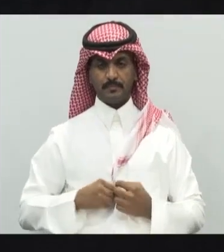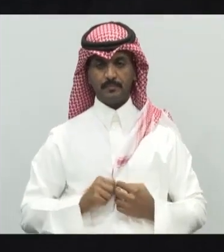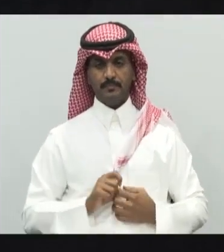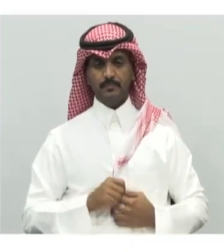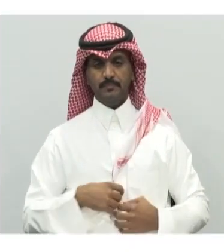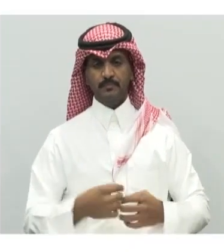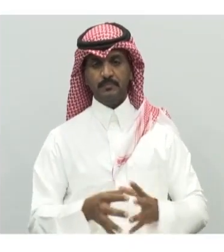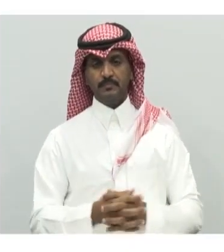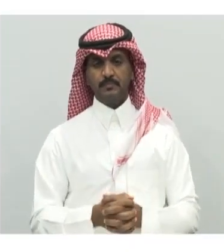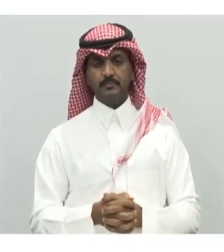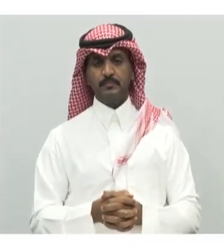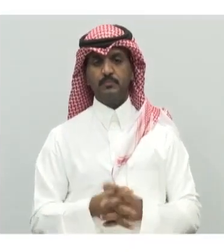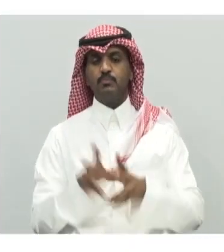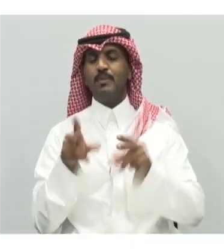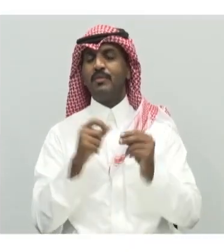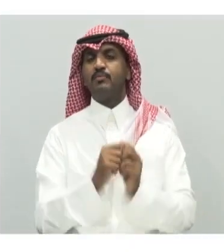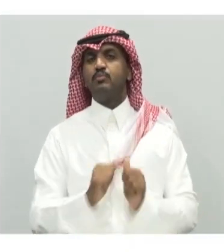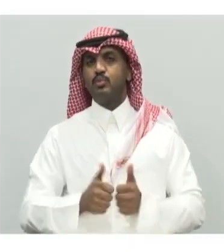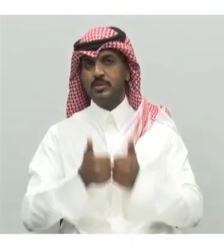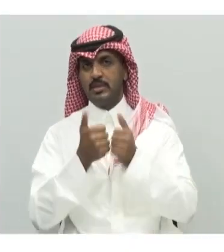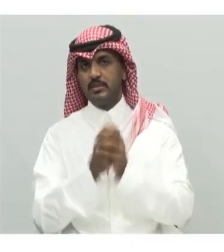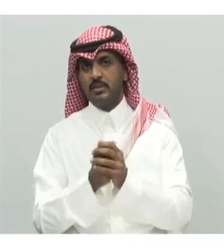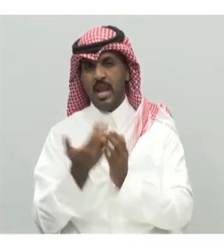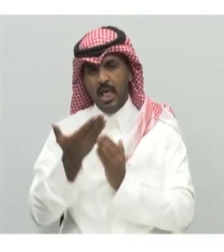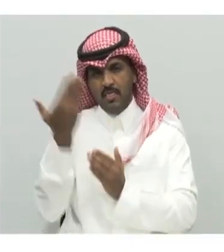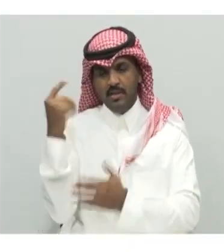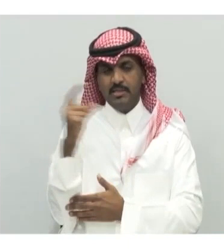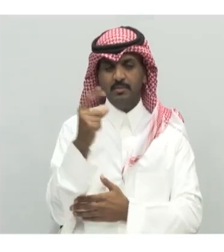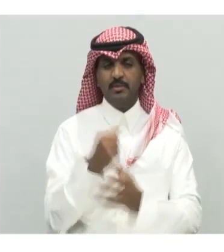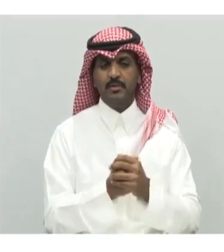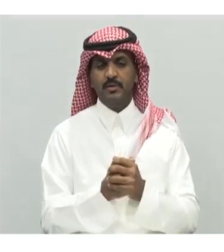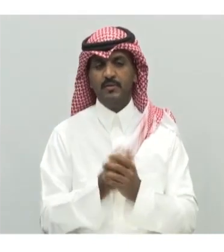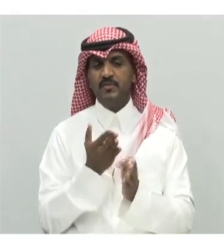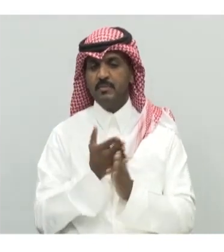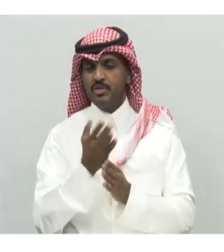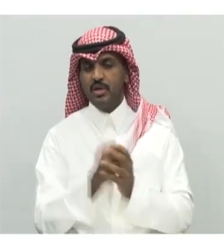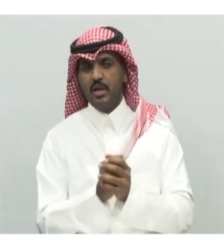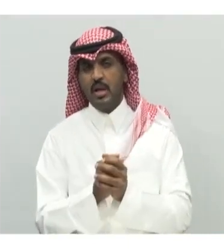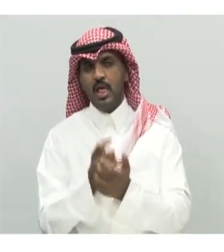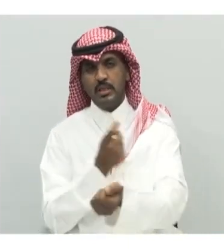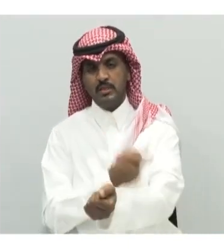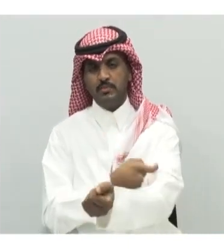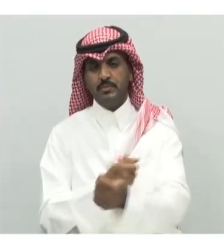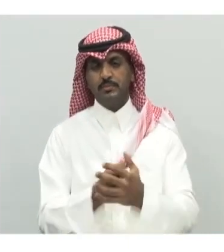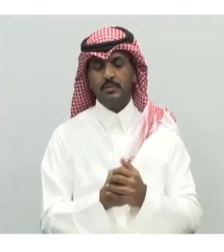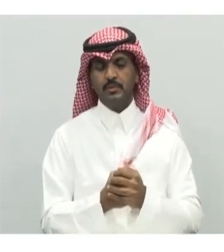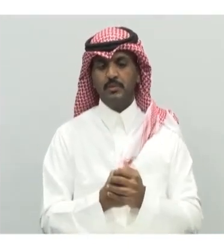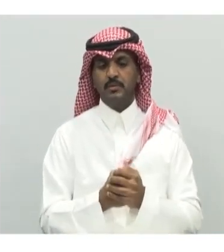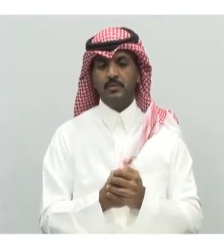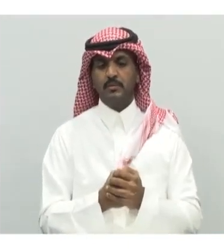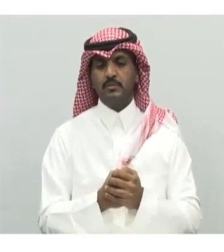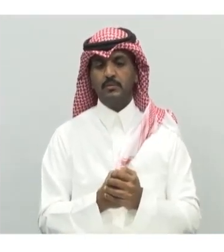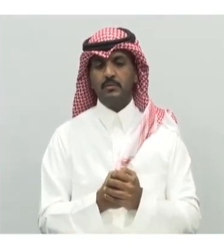امامنا بعض منجزات الحضاره الاسلاميه اذكر بعض منجزات الحضاره الاسلاميه في مجال الطب كما